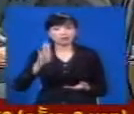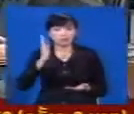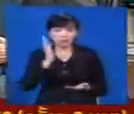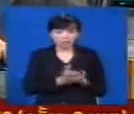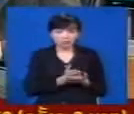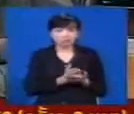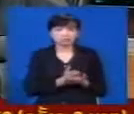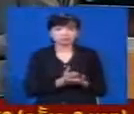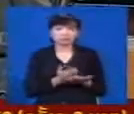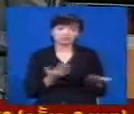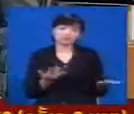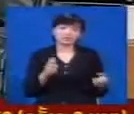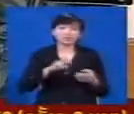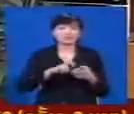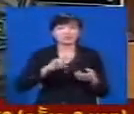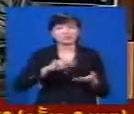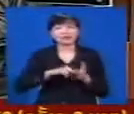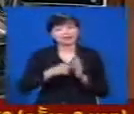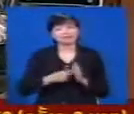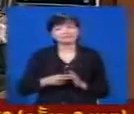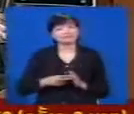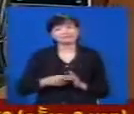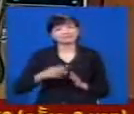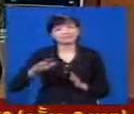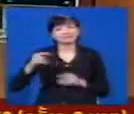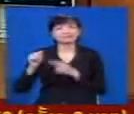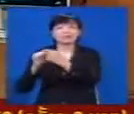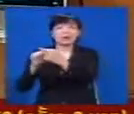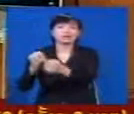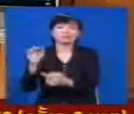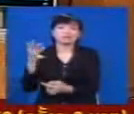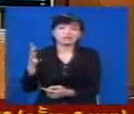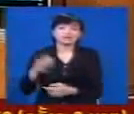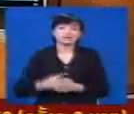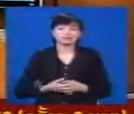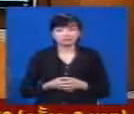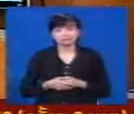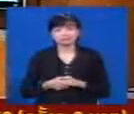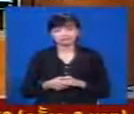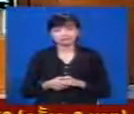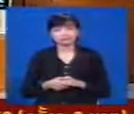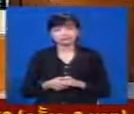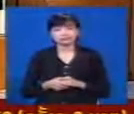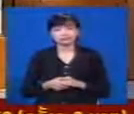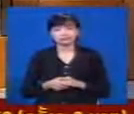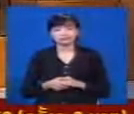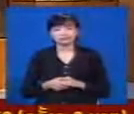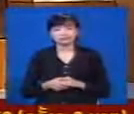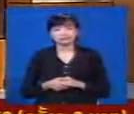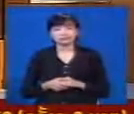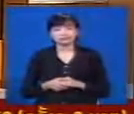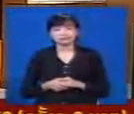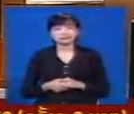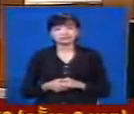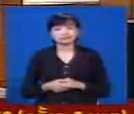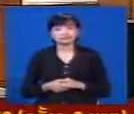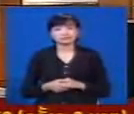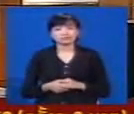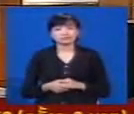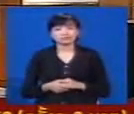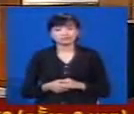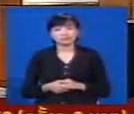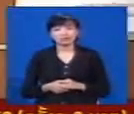ที่เห็นด้วยก็คงไม่มาร่วมอีกเช่นเดียวกันเราต้องการเอาฝ่ายหนึ่งเข้ามาโดยเงื่อนไขที่อีกฝ่ายหนึ่งก็คงไม่ยอม